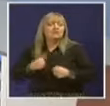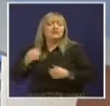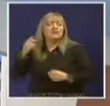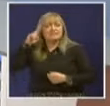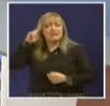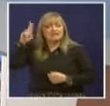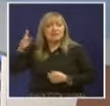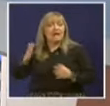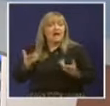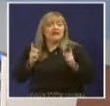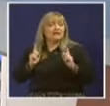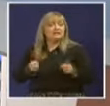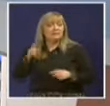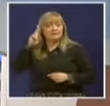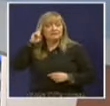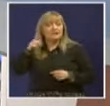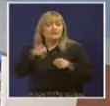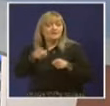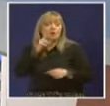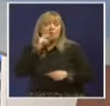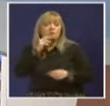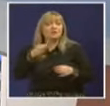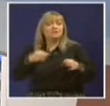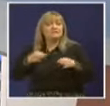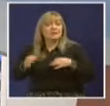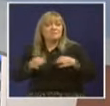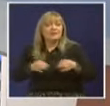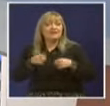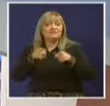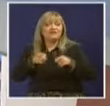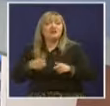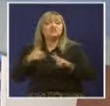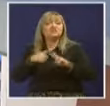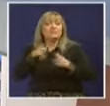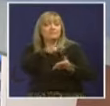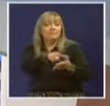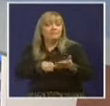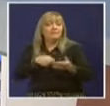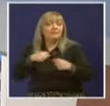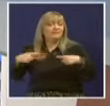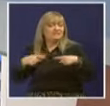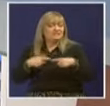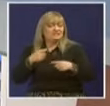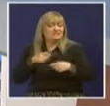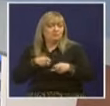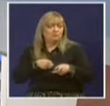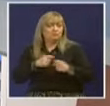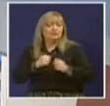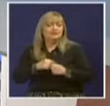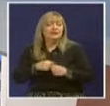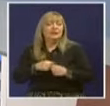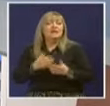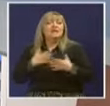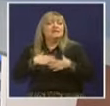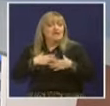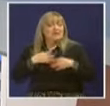трябва да се справим според вас? Вие говорите и за мерки във вашата петиция. Ами, справяме се с това наистина да има контрол